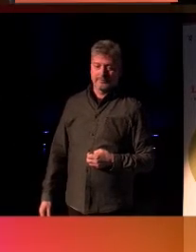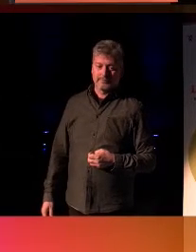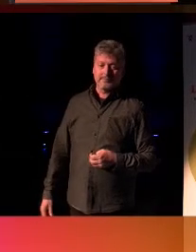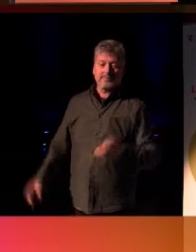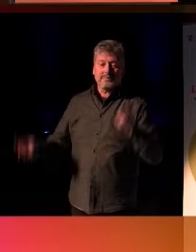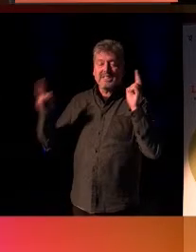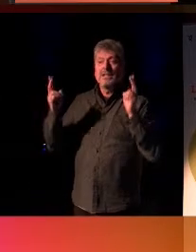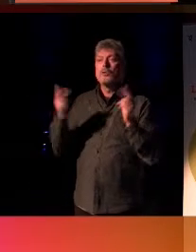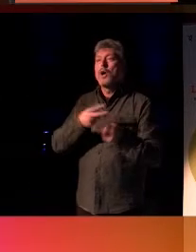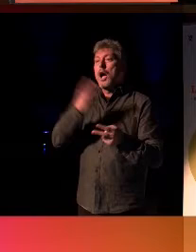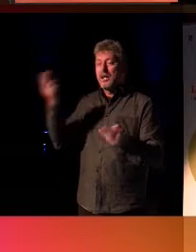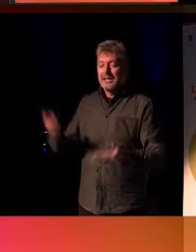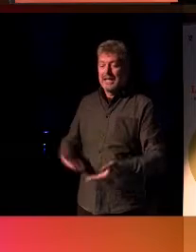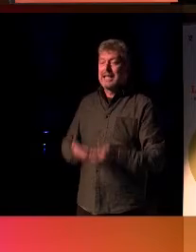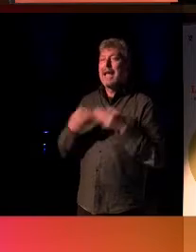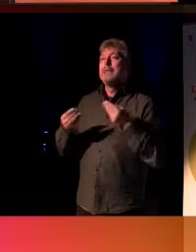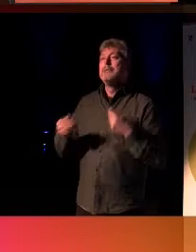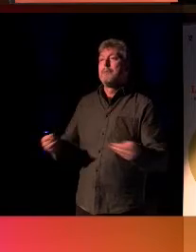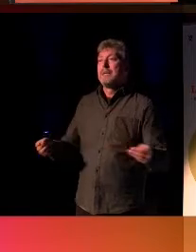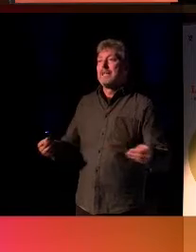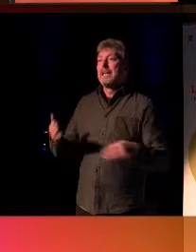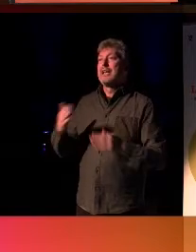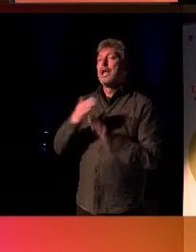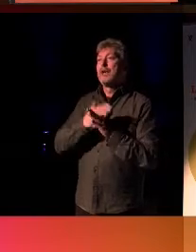Det er også andre hjelpemidler i kvalitetsarbeidet.